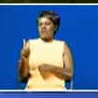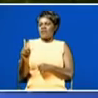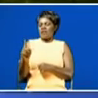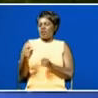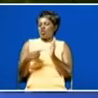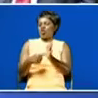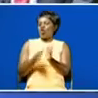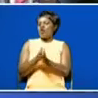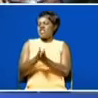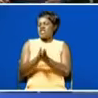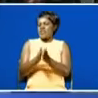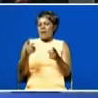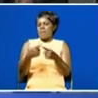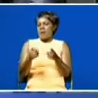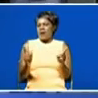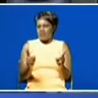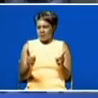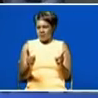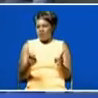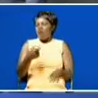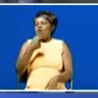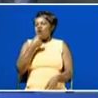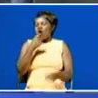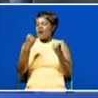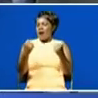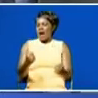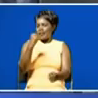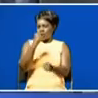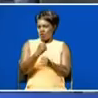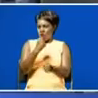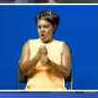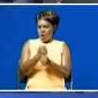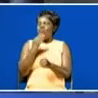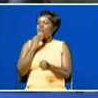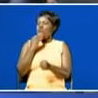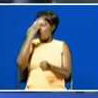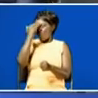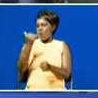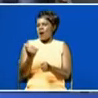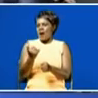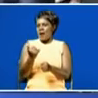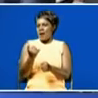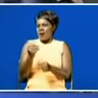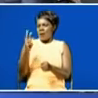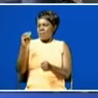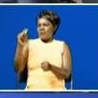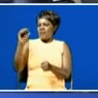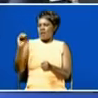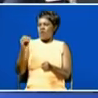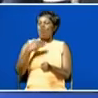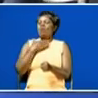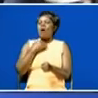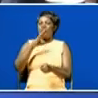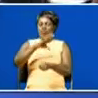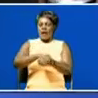interest to it most. Hata hivyo, wanakugalo watakuwa na kibarua kigumu dhidi ya Ingwe, kikosi cha Robert Matano ambacho kina hamu ya